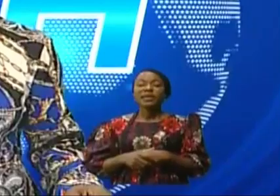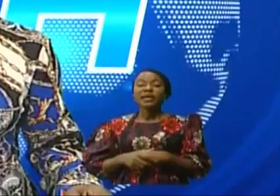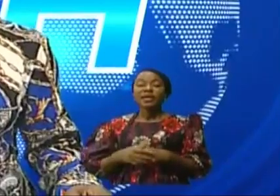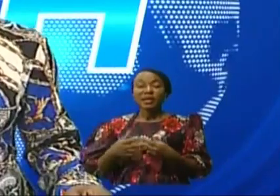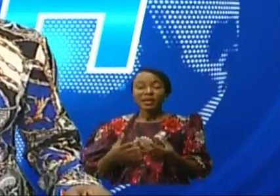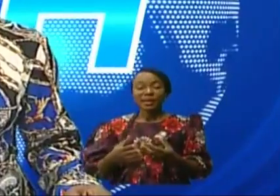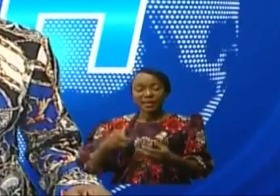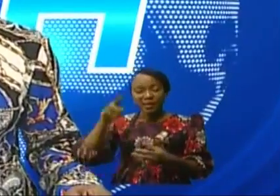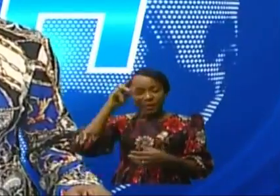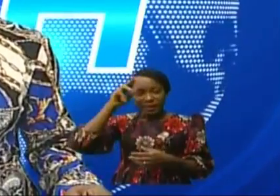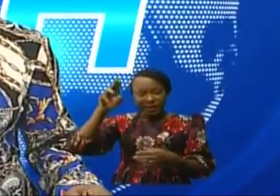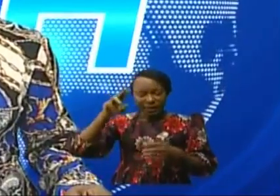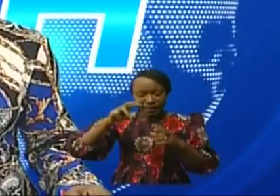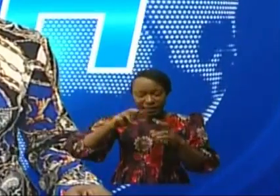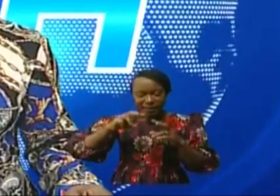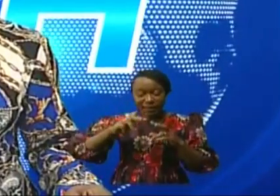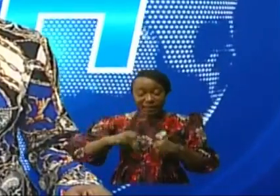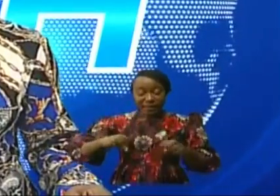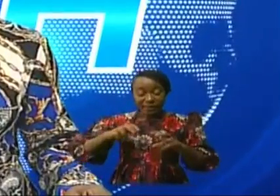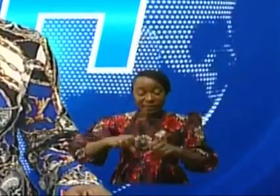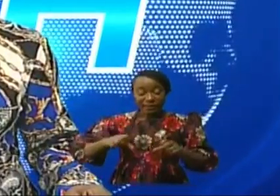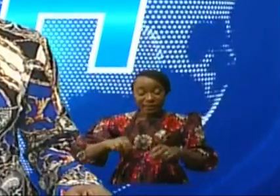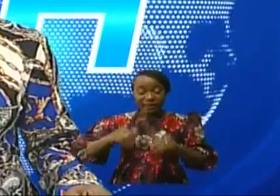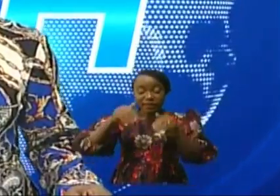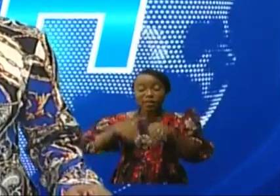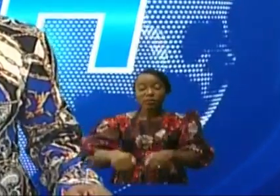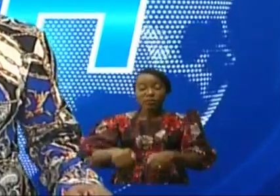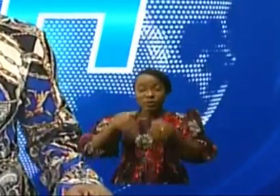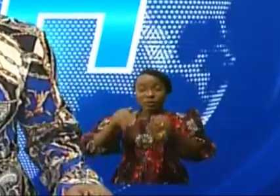pour l'étude et la recherche agronomique